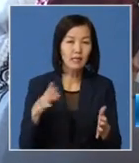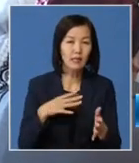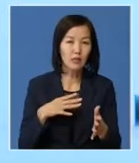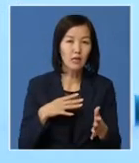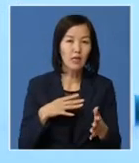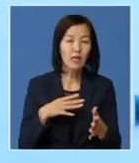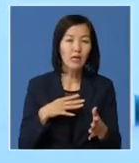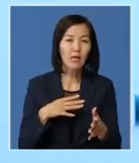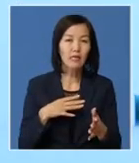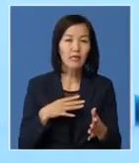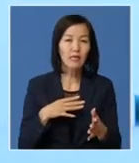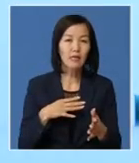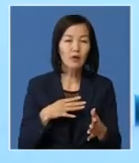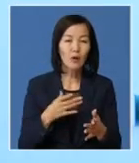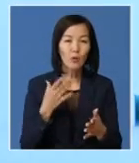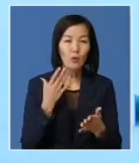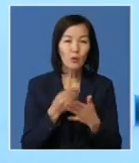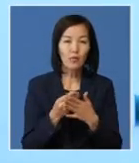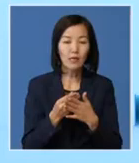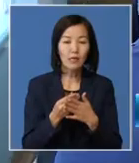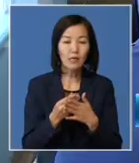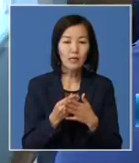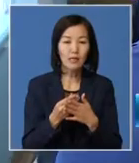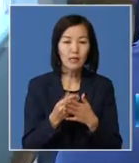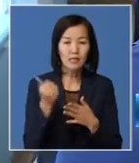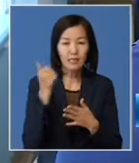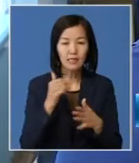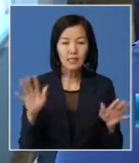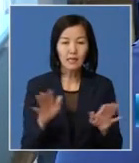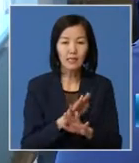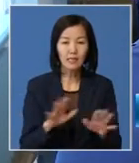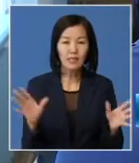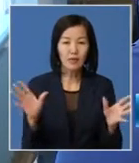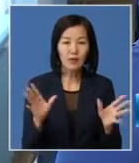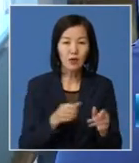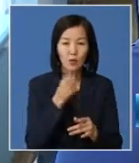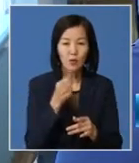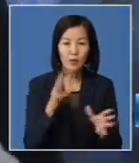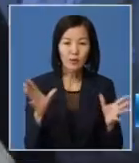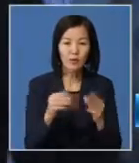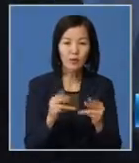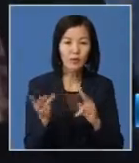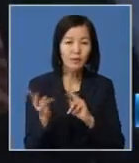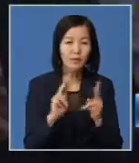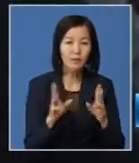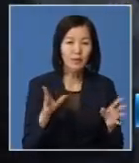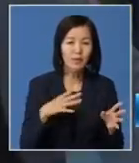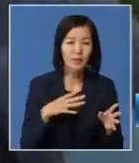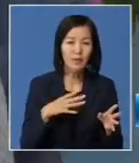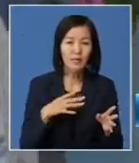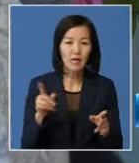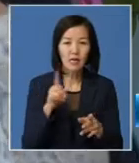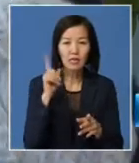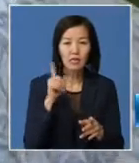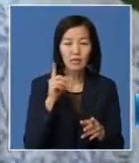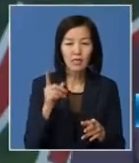Жүрек қылын шертетін өлмес туындылар орындалғанда үлкендер жағы қосыла шырқады. Тіпті ортаға шығып би биледі. Жастық шақтарын